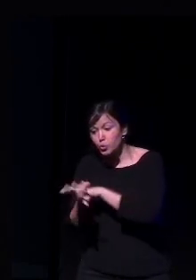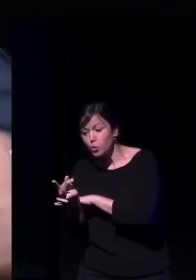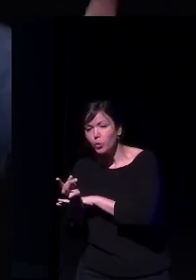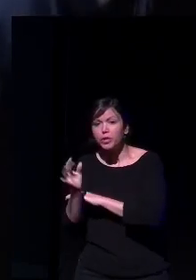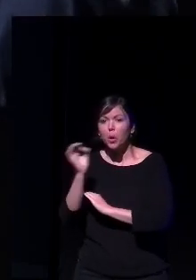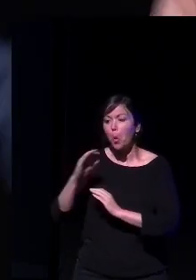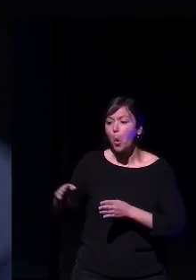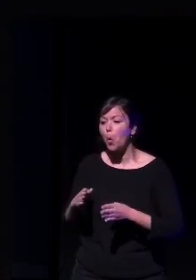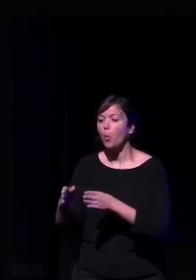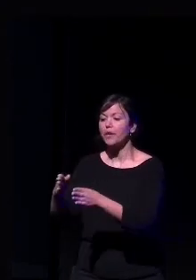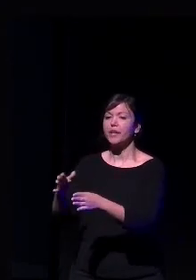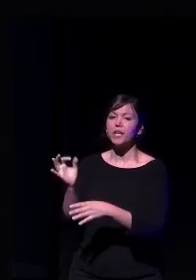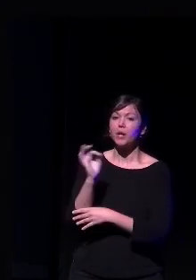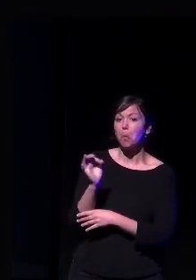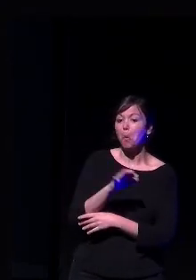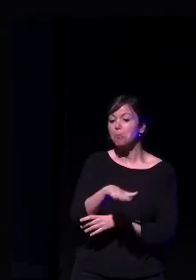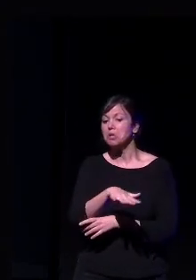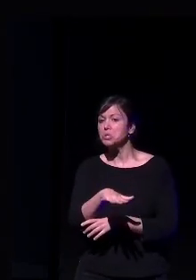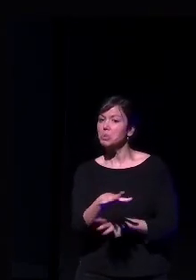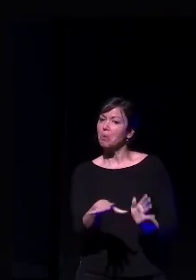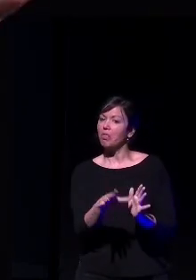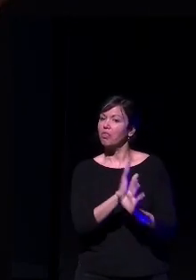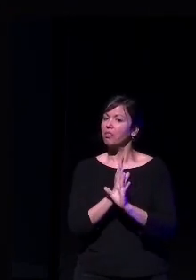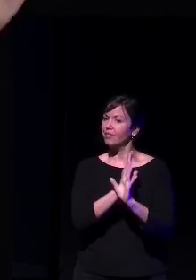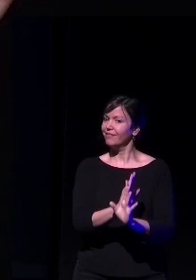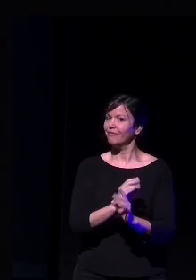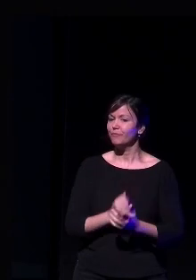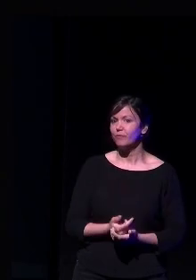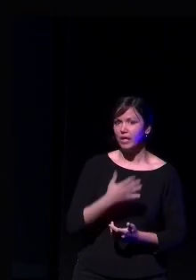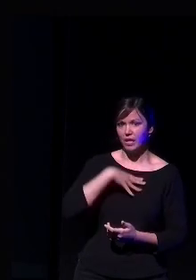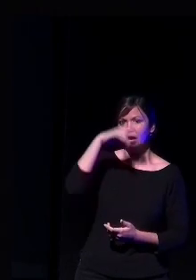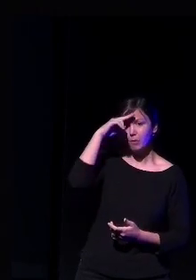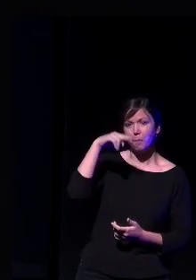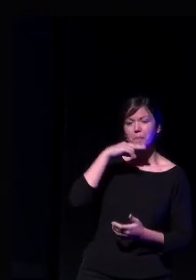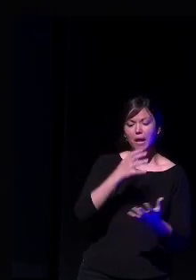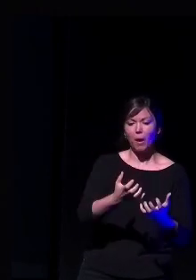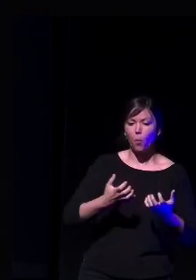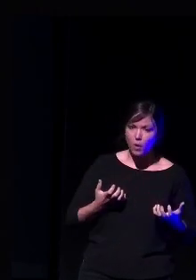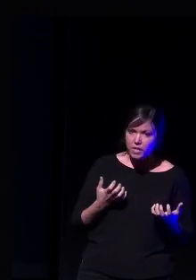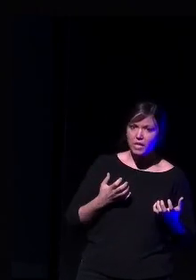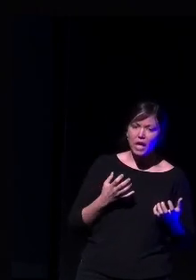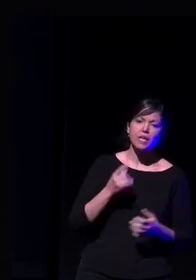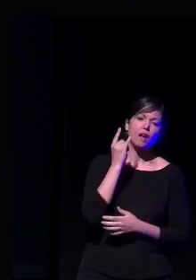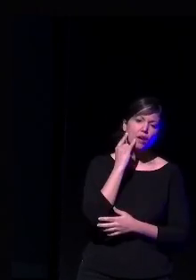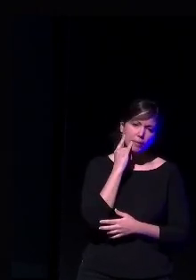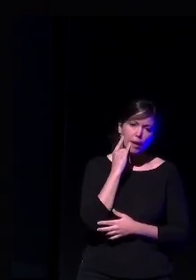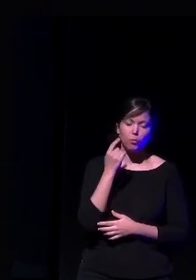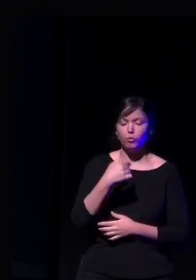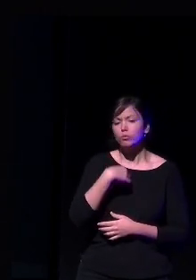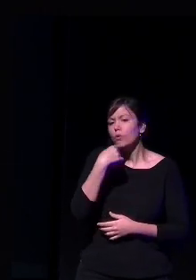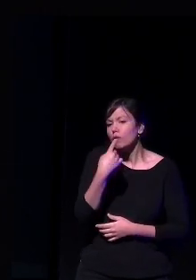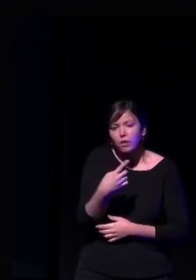riu o a una carsala. I el meu pare va guanyar i va fer un quarto de bany. Jo recordo el meu pare